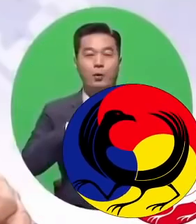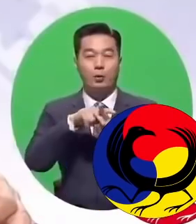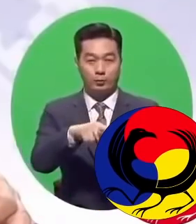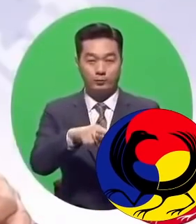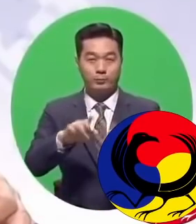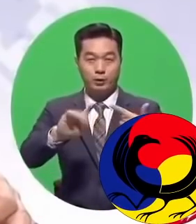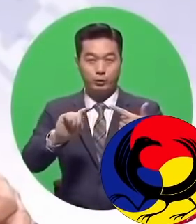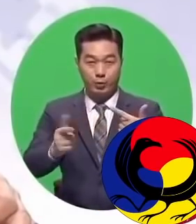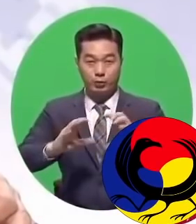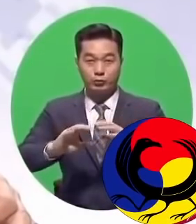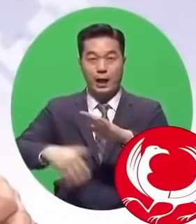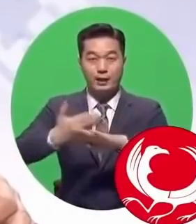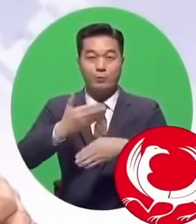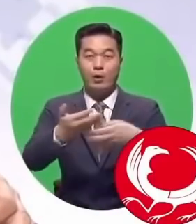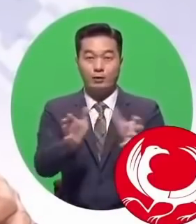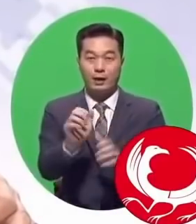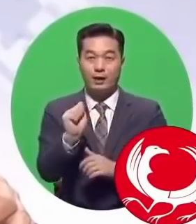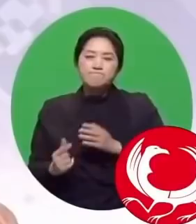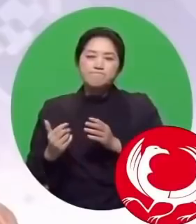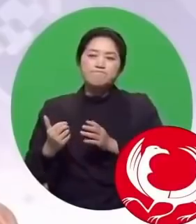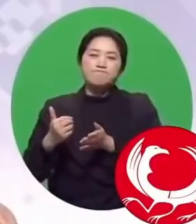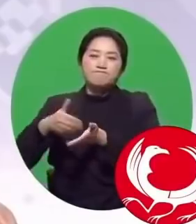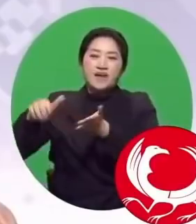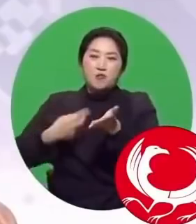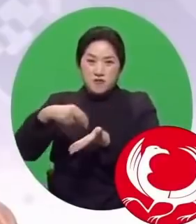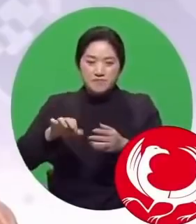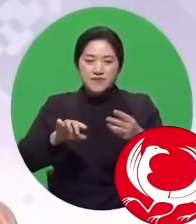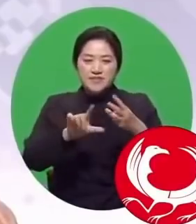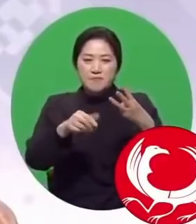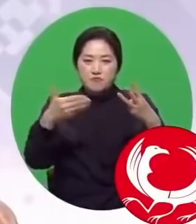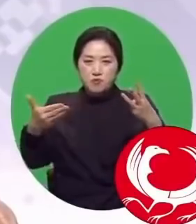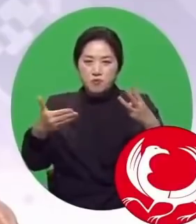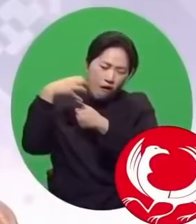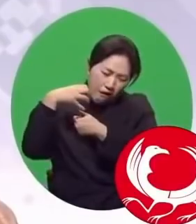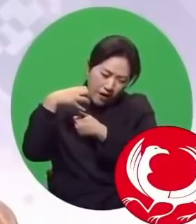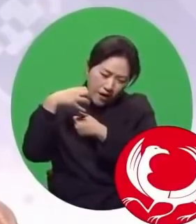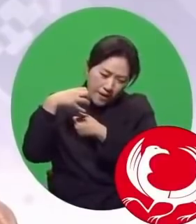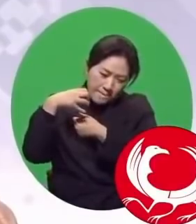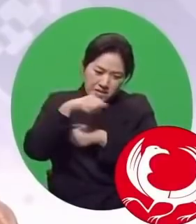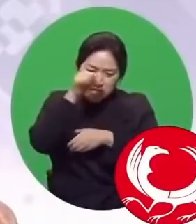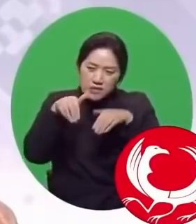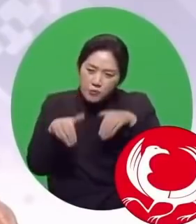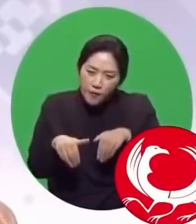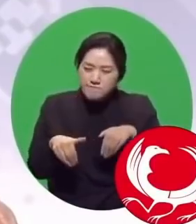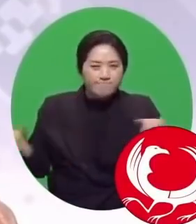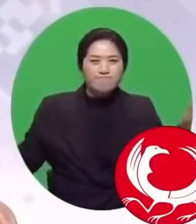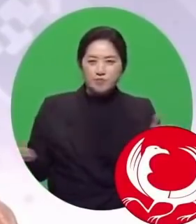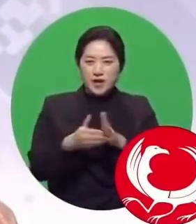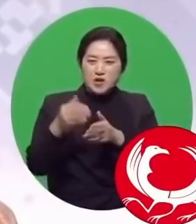기호 6번 국가혁명당 허경영 후보입니다. 그러나 3월 9일은 돈으로부터 인생의 노예가 되지